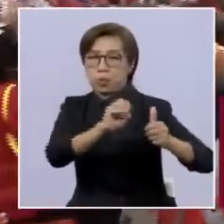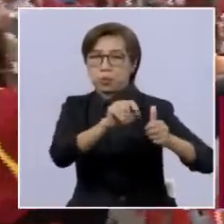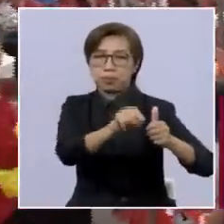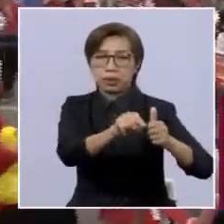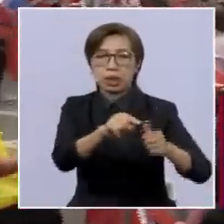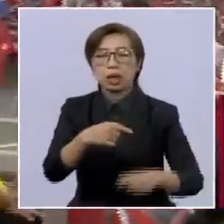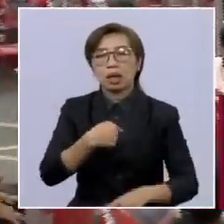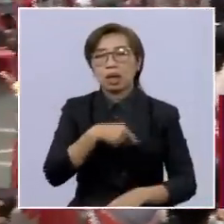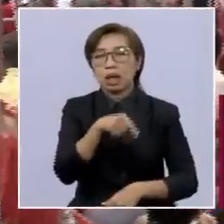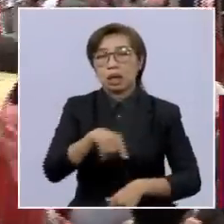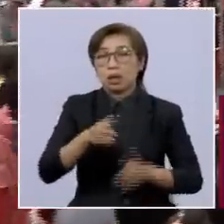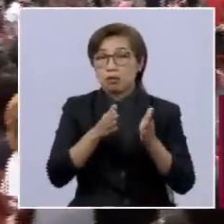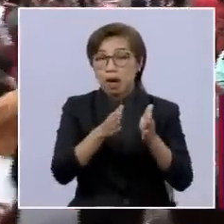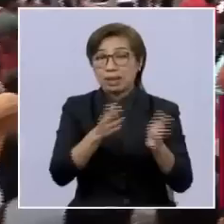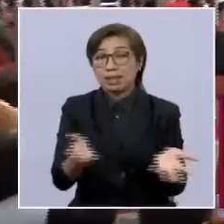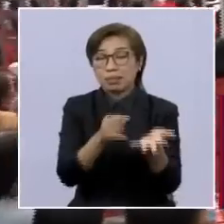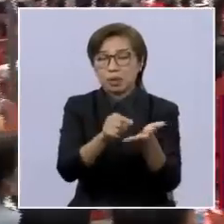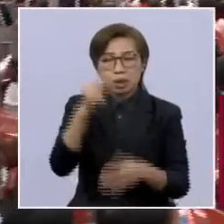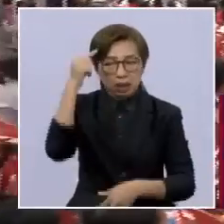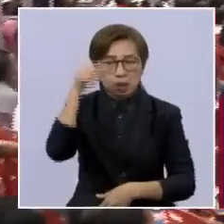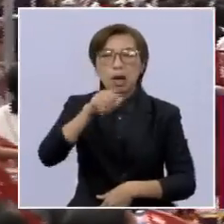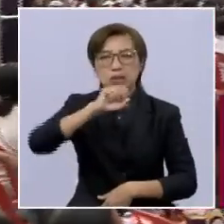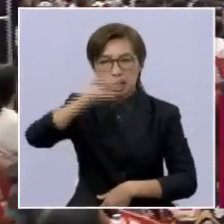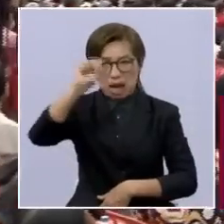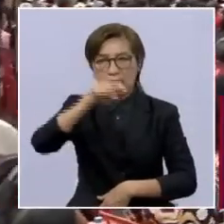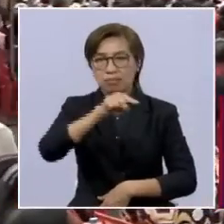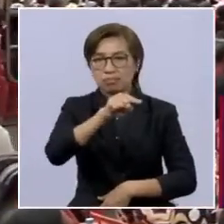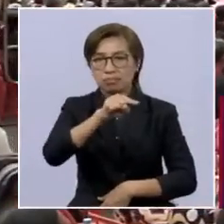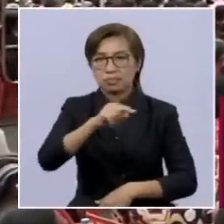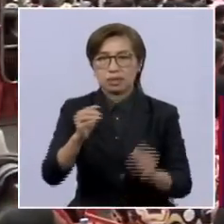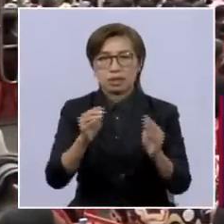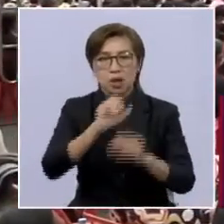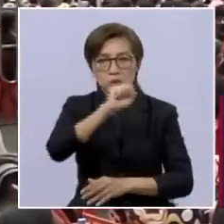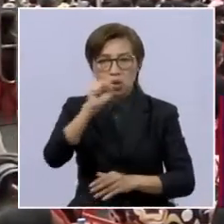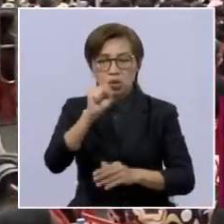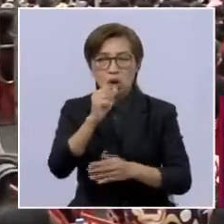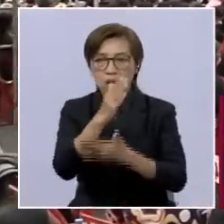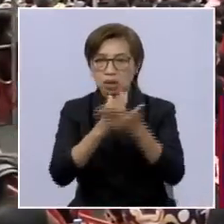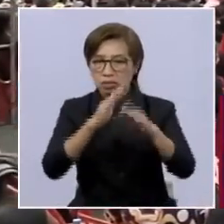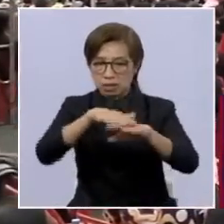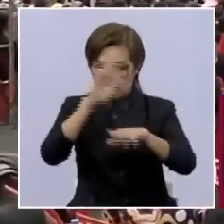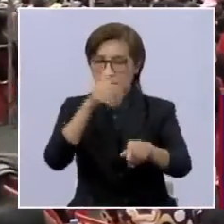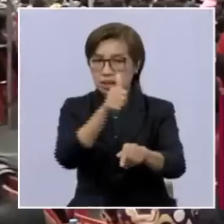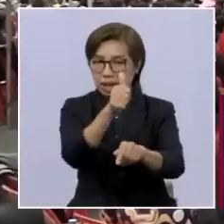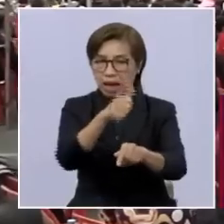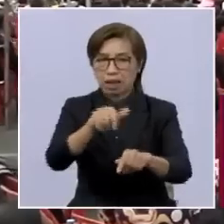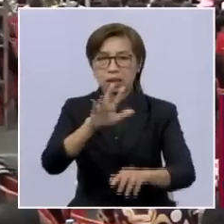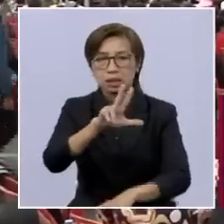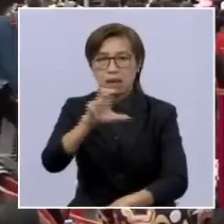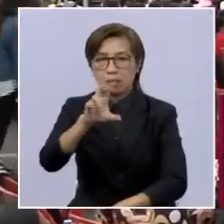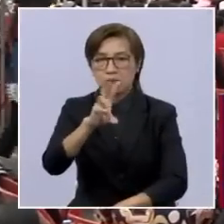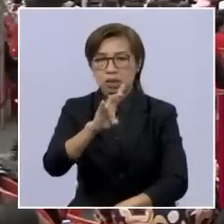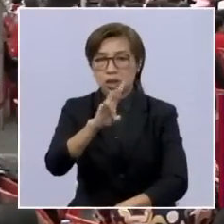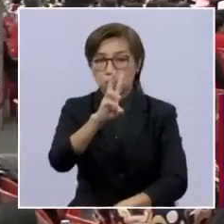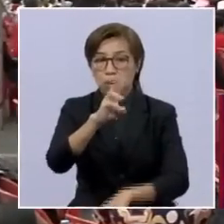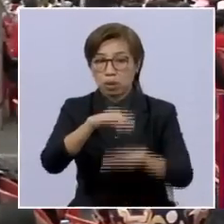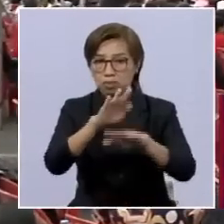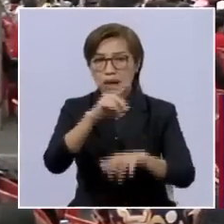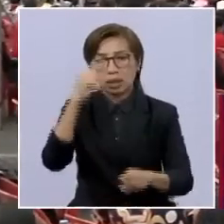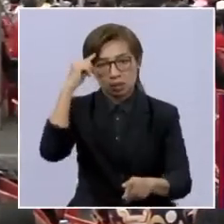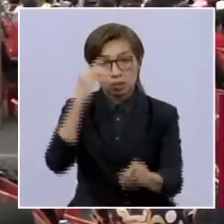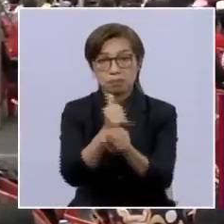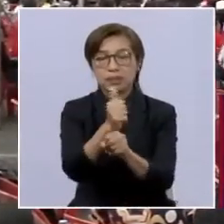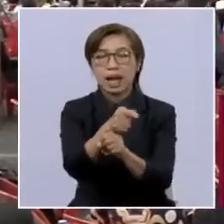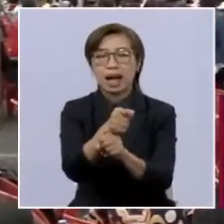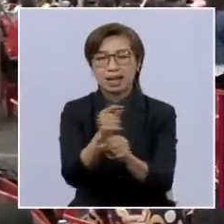ด์สไลด์เมื่อรวมกับเสียงพรรคฝ่ายค้านด้วยกันก็จะทำให้ได้เสียงเกินกึ่งหนึ่งของสภา376เสียงขึ้นไปพอ